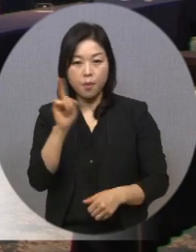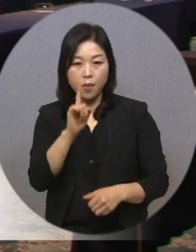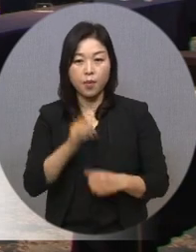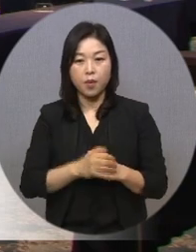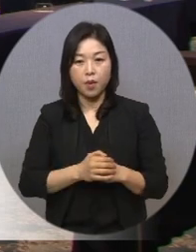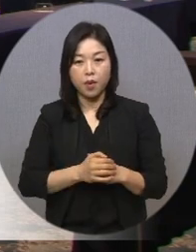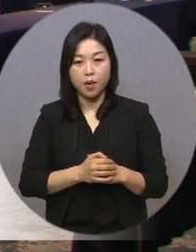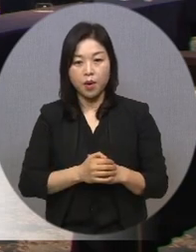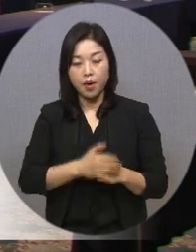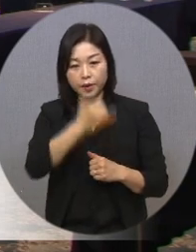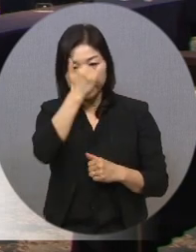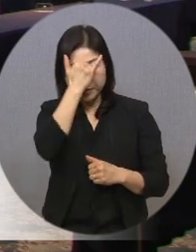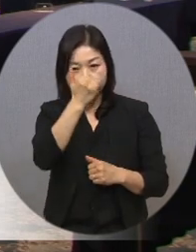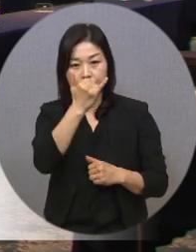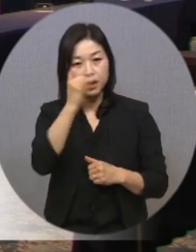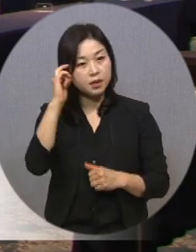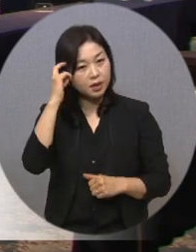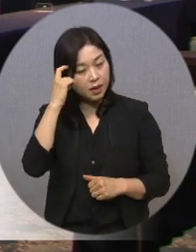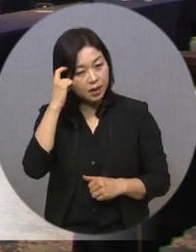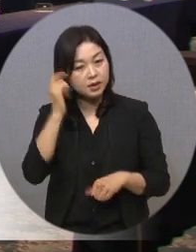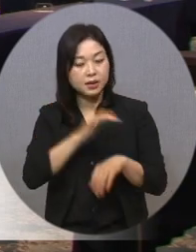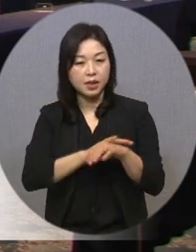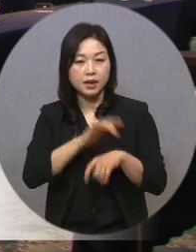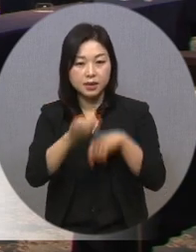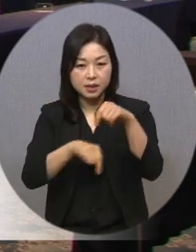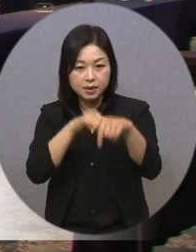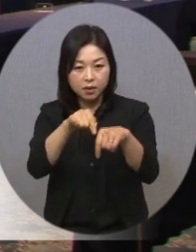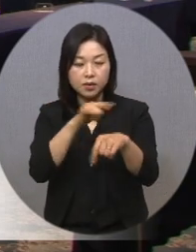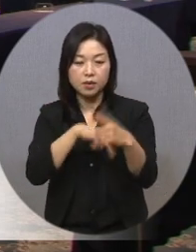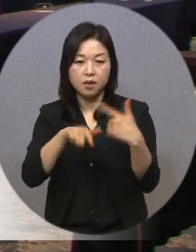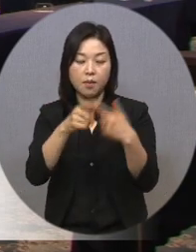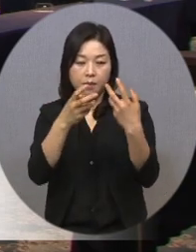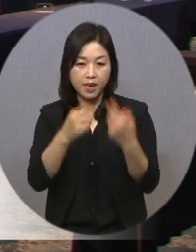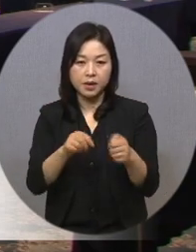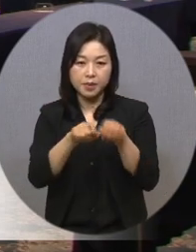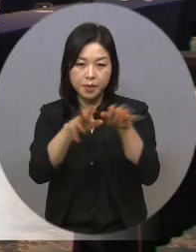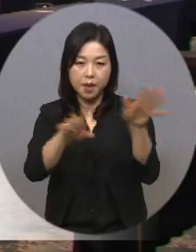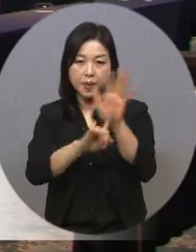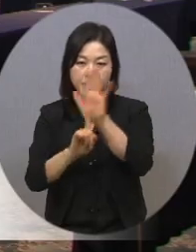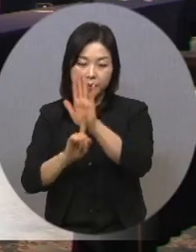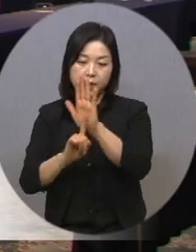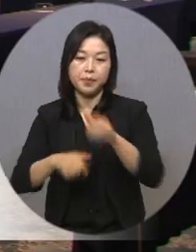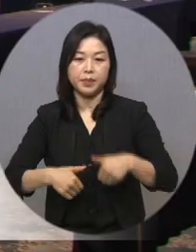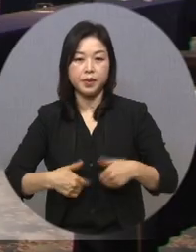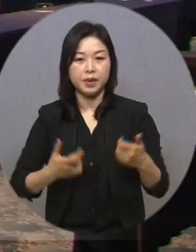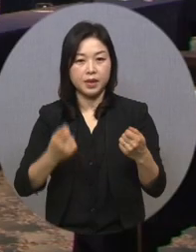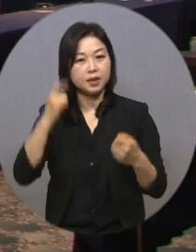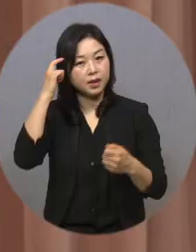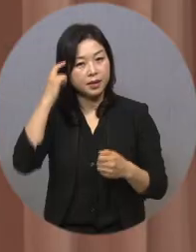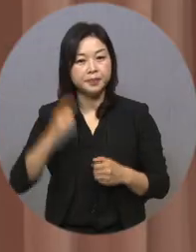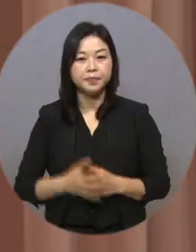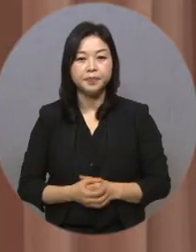충유예 사상을 잘 실천하면서 좀 더 널리 전파해야겠다는 생각이 들었습니다.